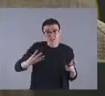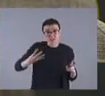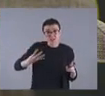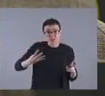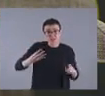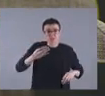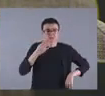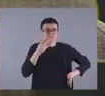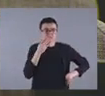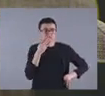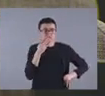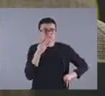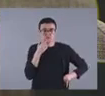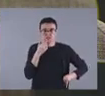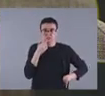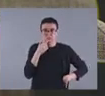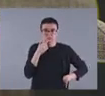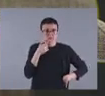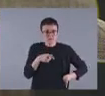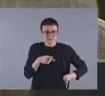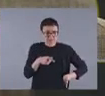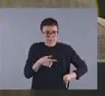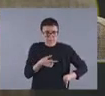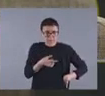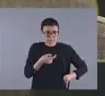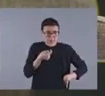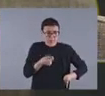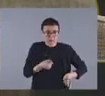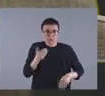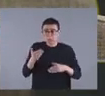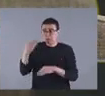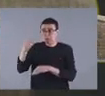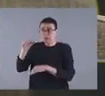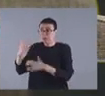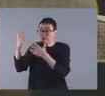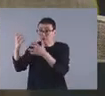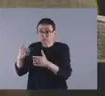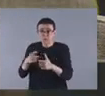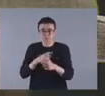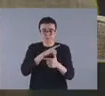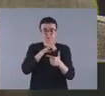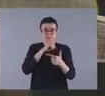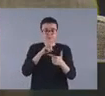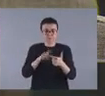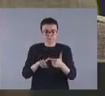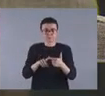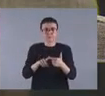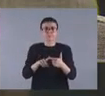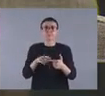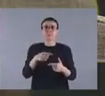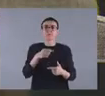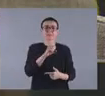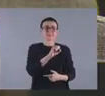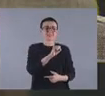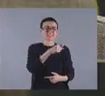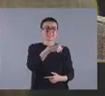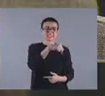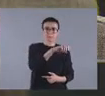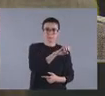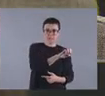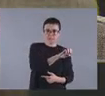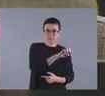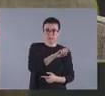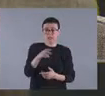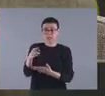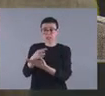année. Ensuite, le contrat passé par la région Hauts-de-France avec le SPE l'indique. La région n'a pour ambition que de rénover